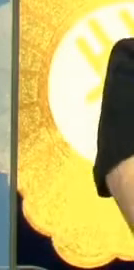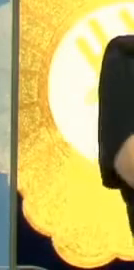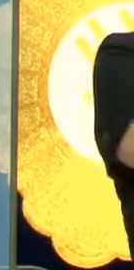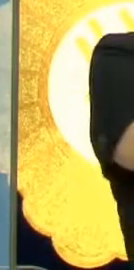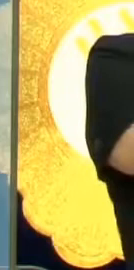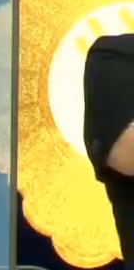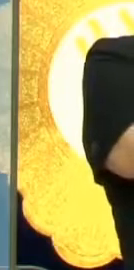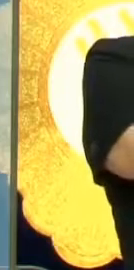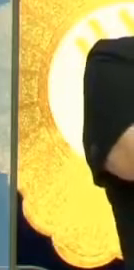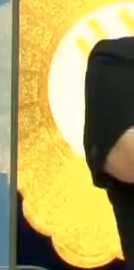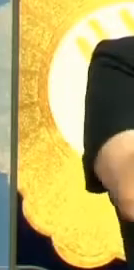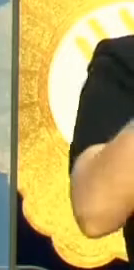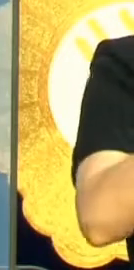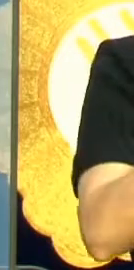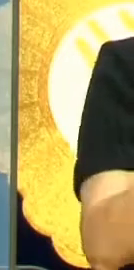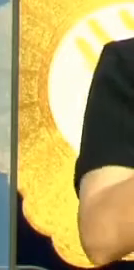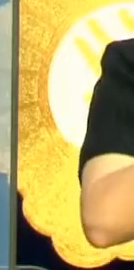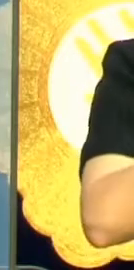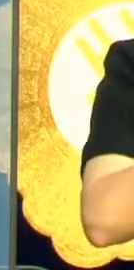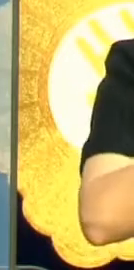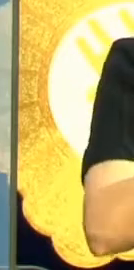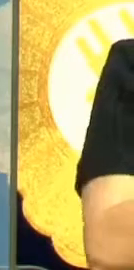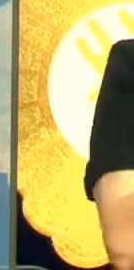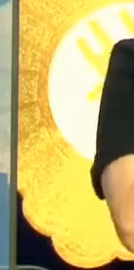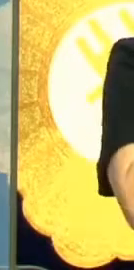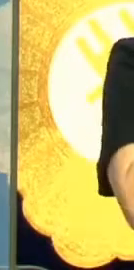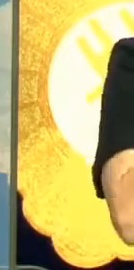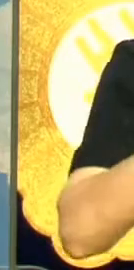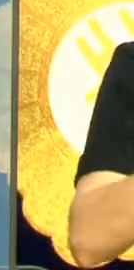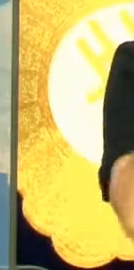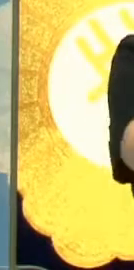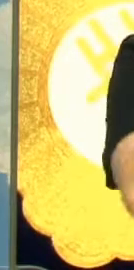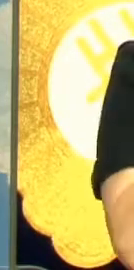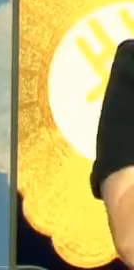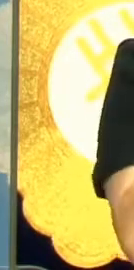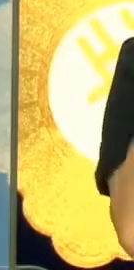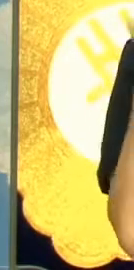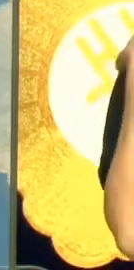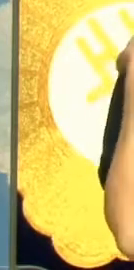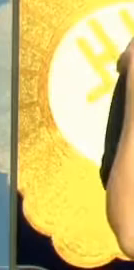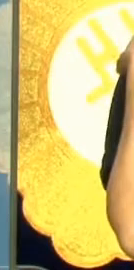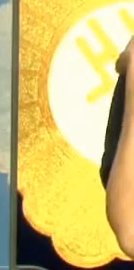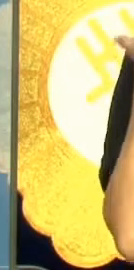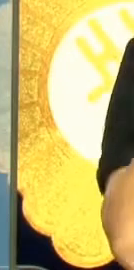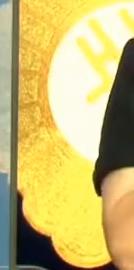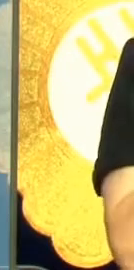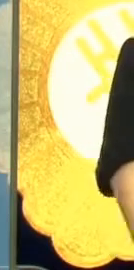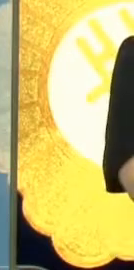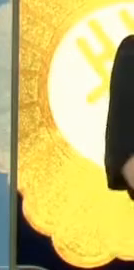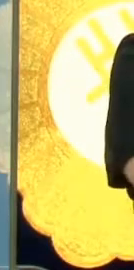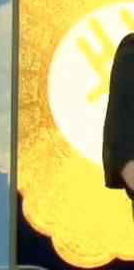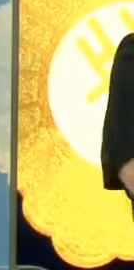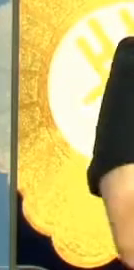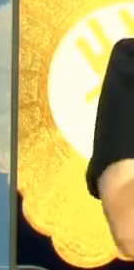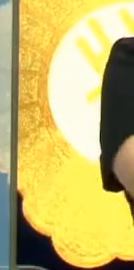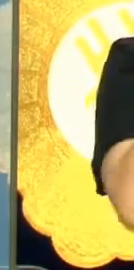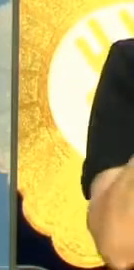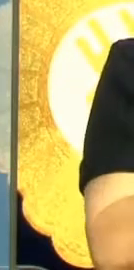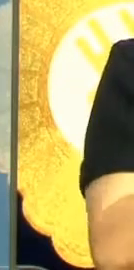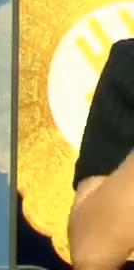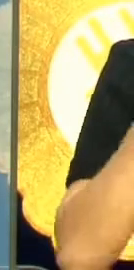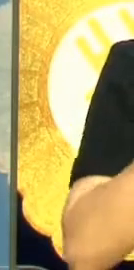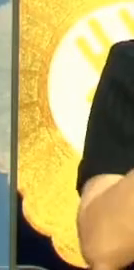헌법이 장애인에 대한 규정을 두어 국가의 보호 의무를 부과한 것은 사회적 약자를 보호하는